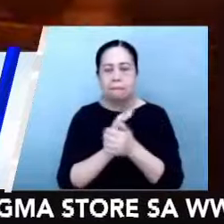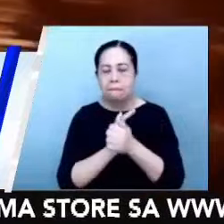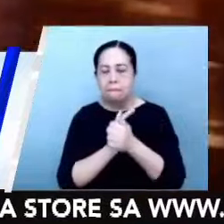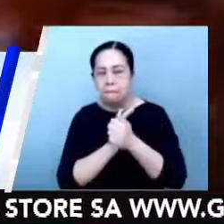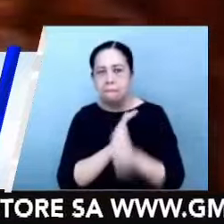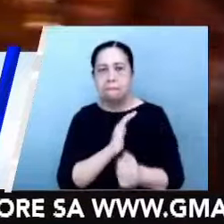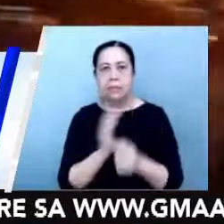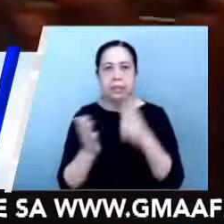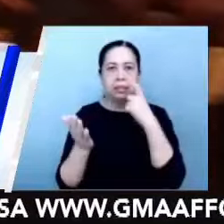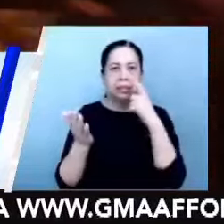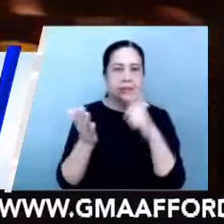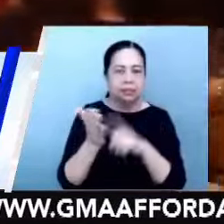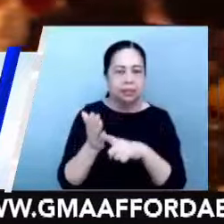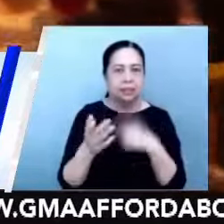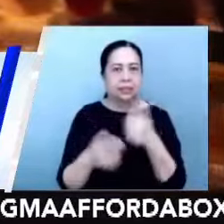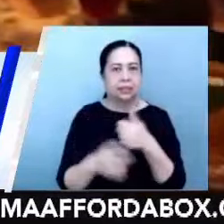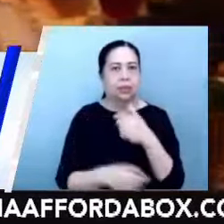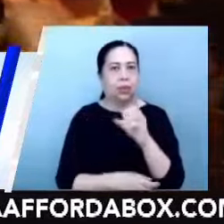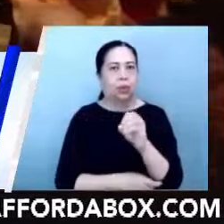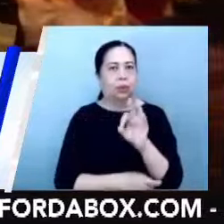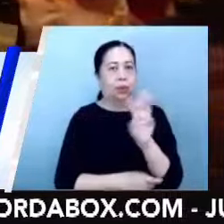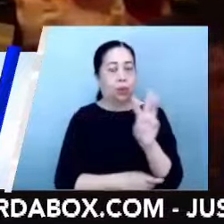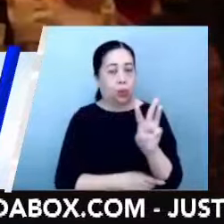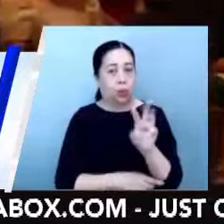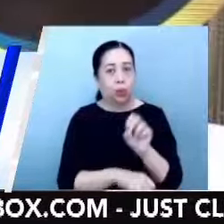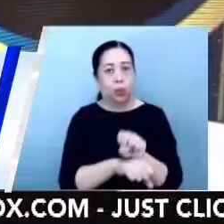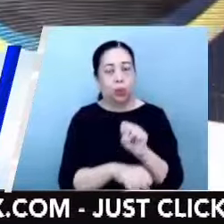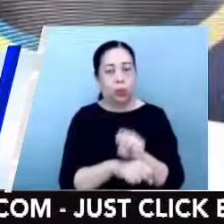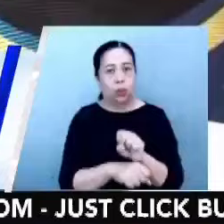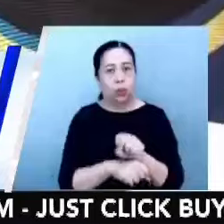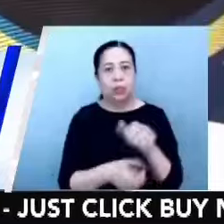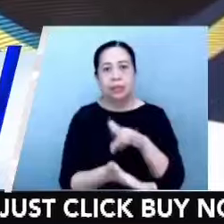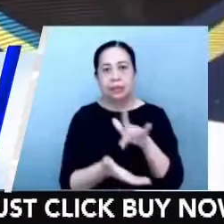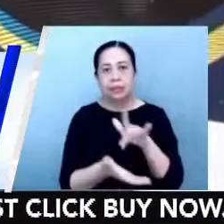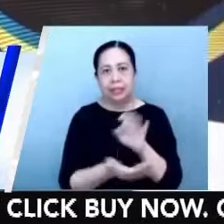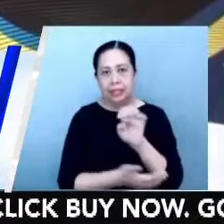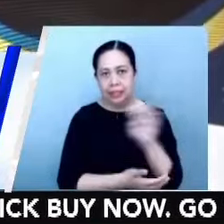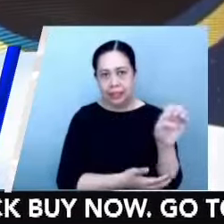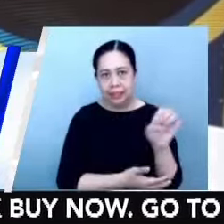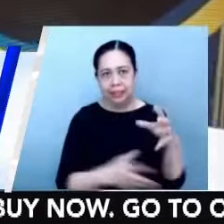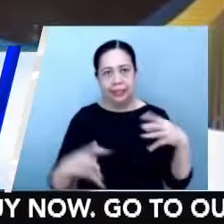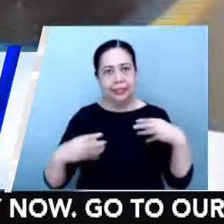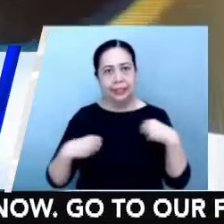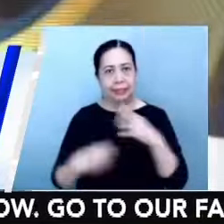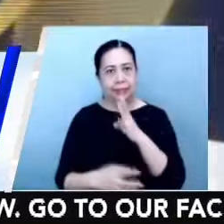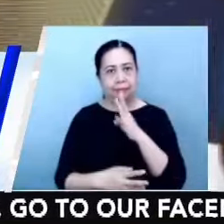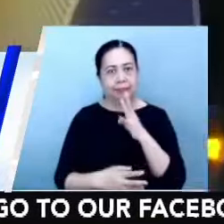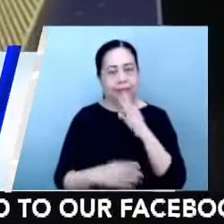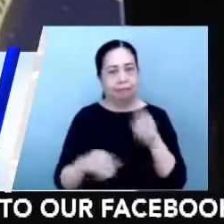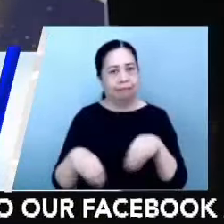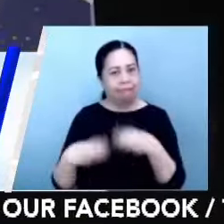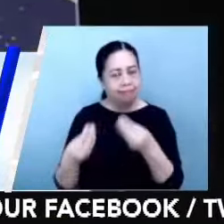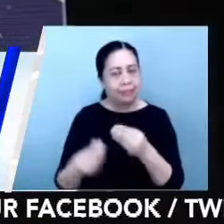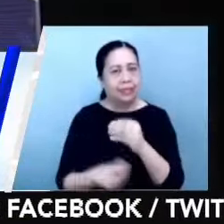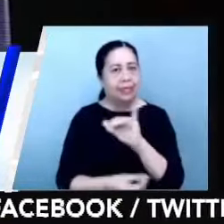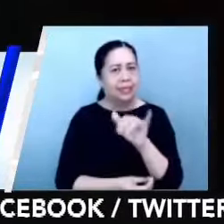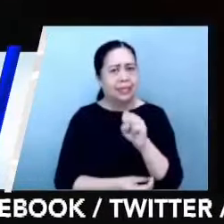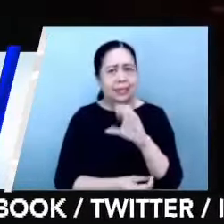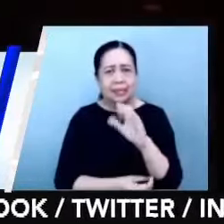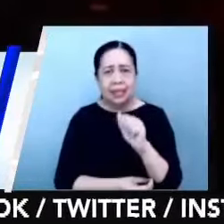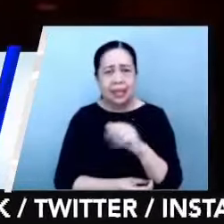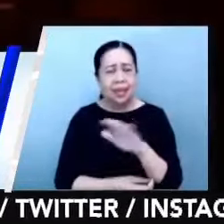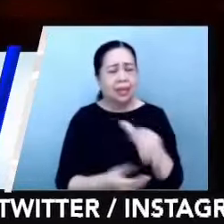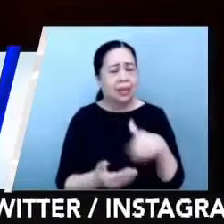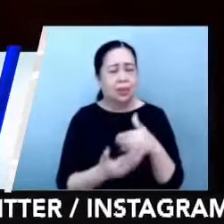mga overseas Filipino workers sa Middle East. Sa kanyang acceptance speech, binigyan ng tribute ni Jessica ang